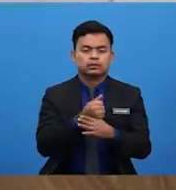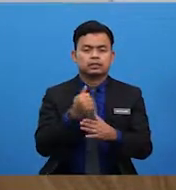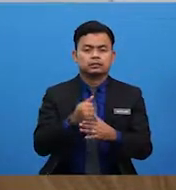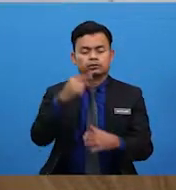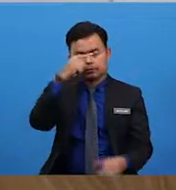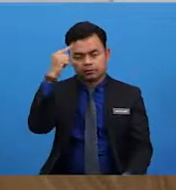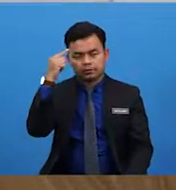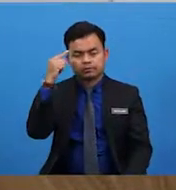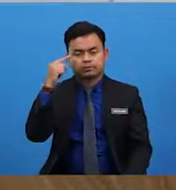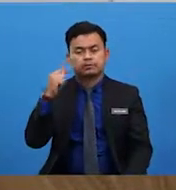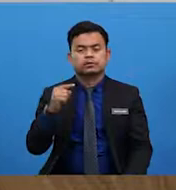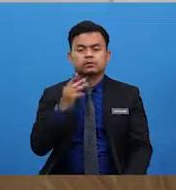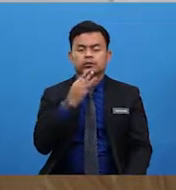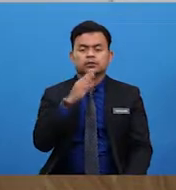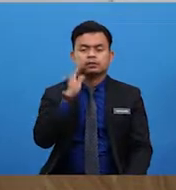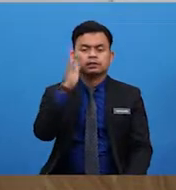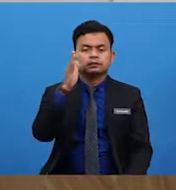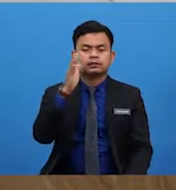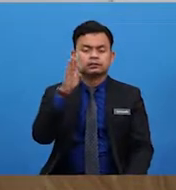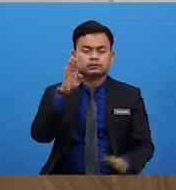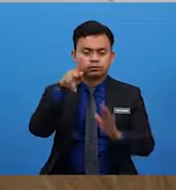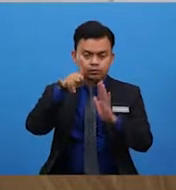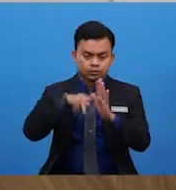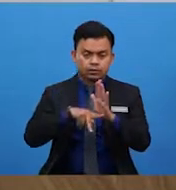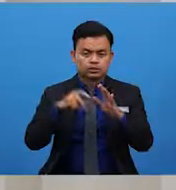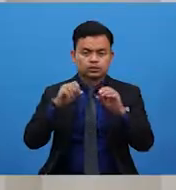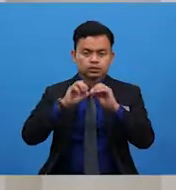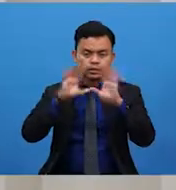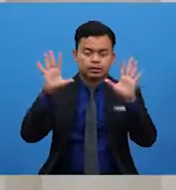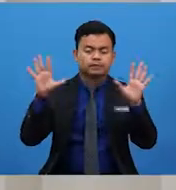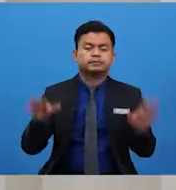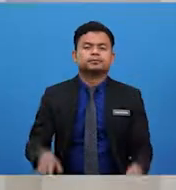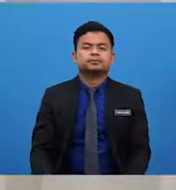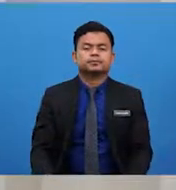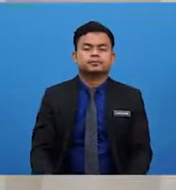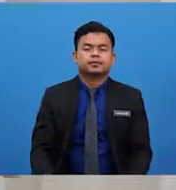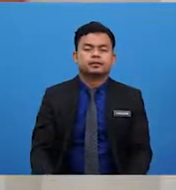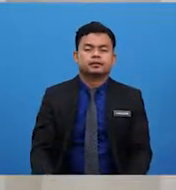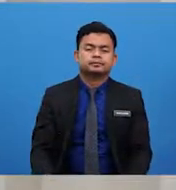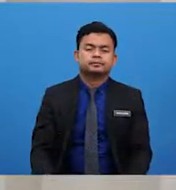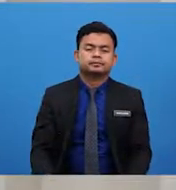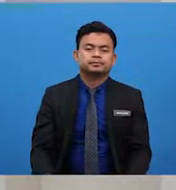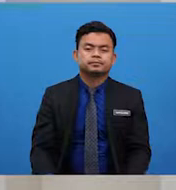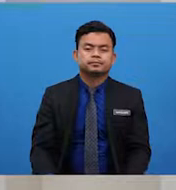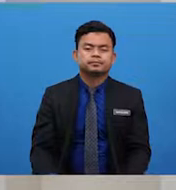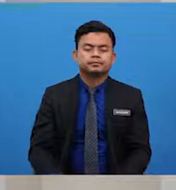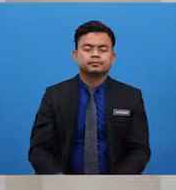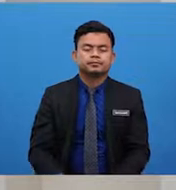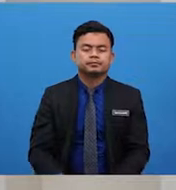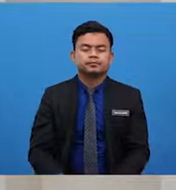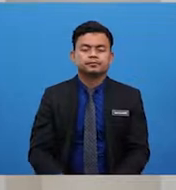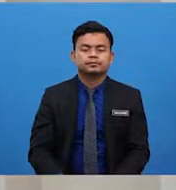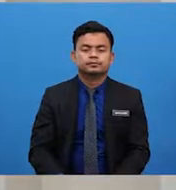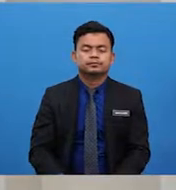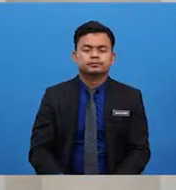chroma warna dalam matikan romawai turnkey sebenarnya benda ini telah pun banyak